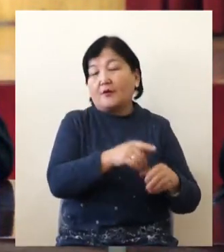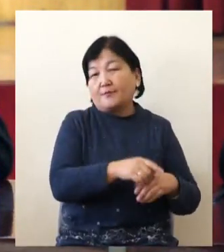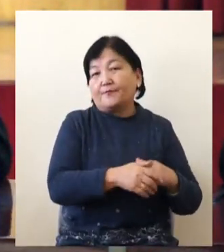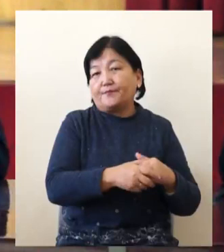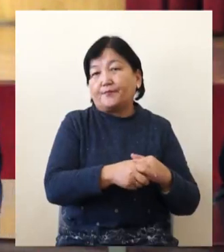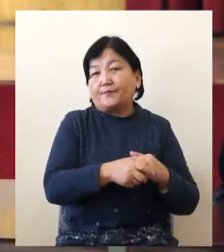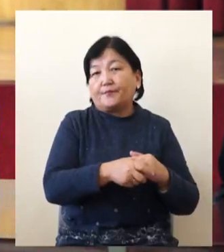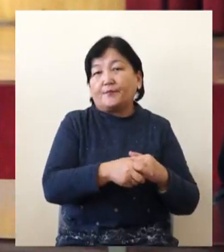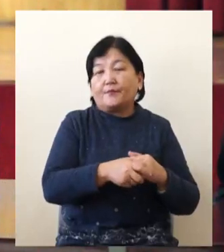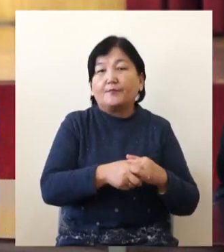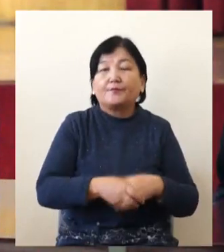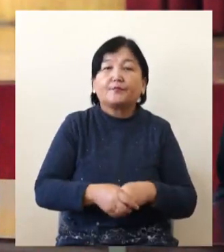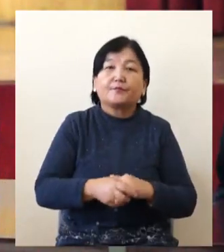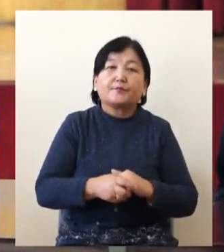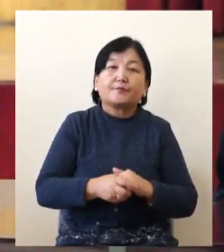Буюу